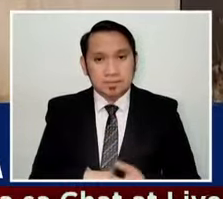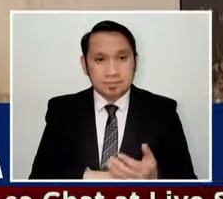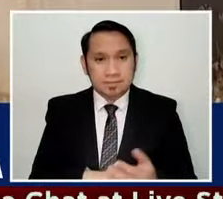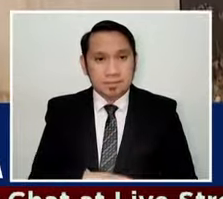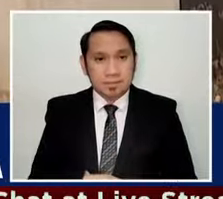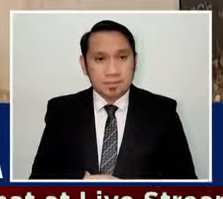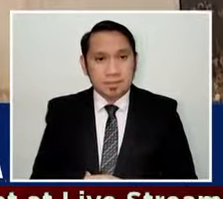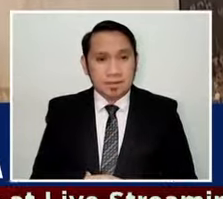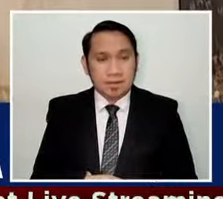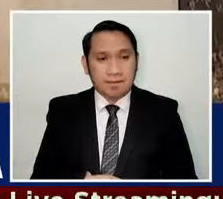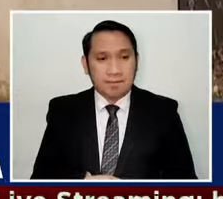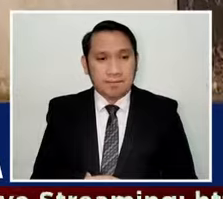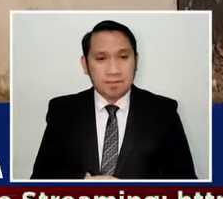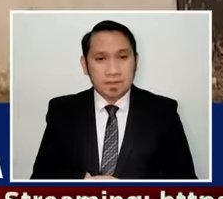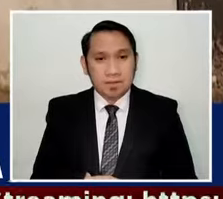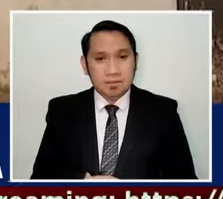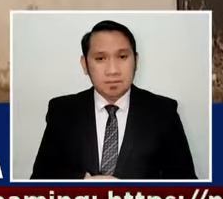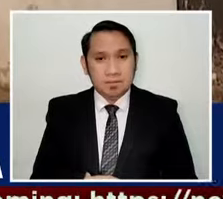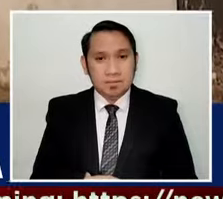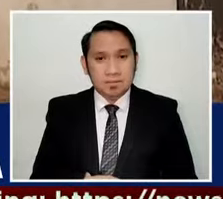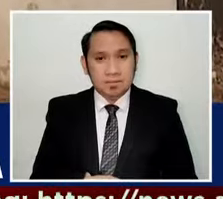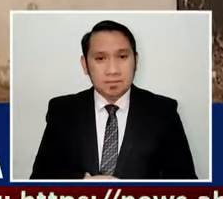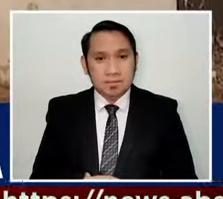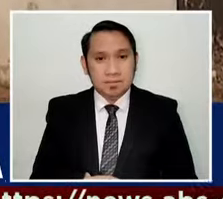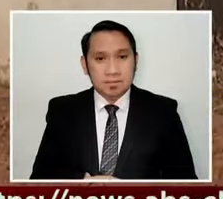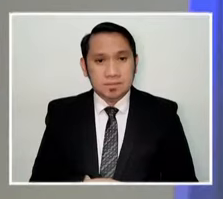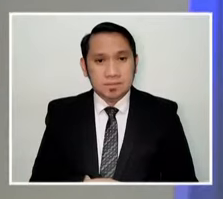News, Bindoy, Negros Oriental.